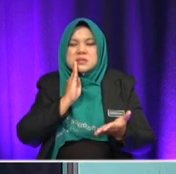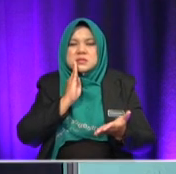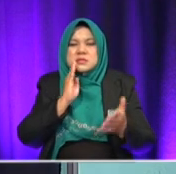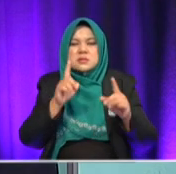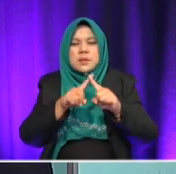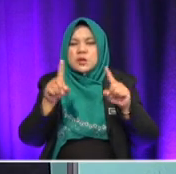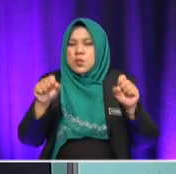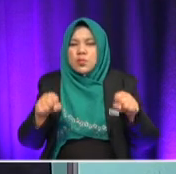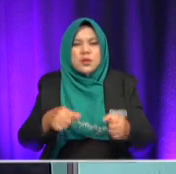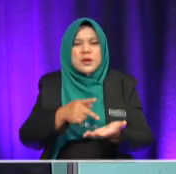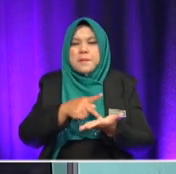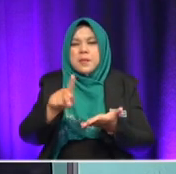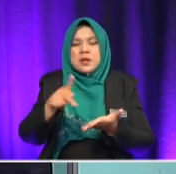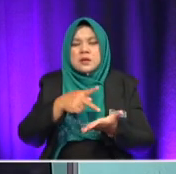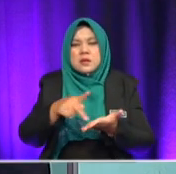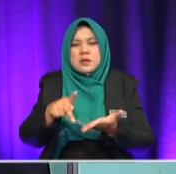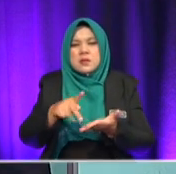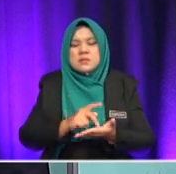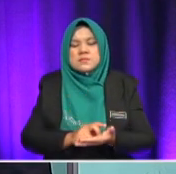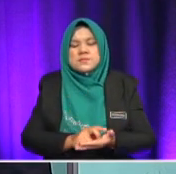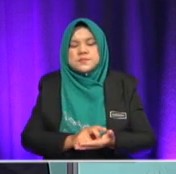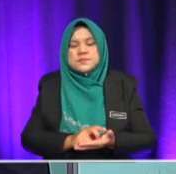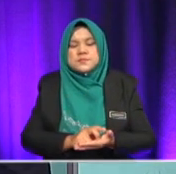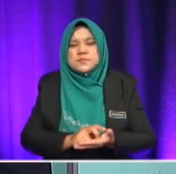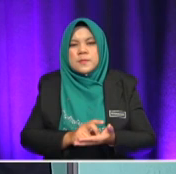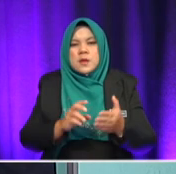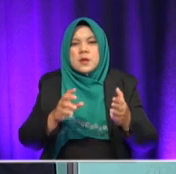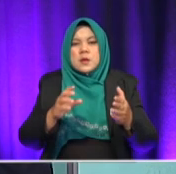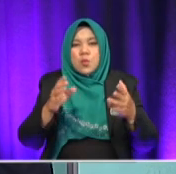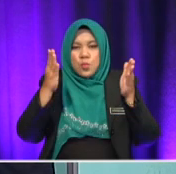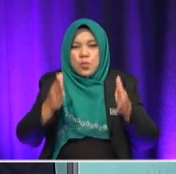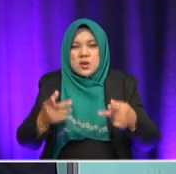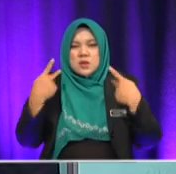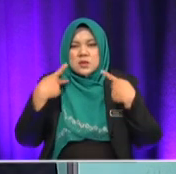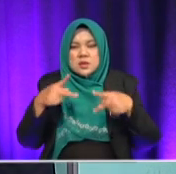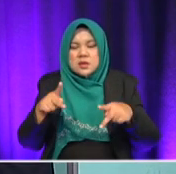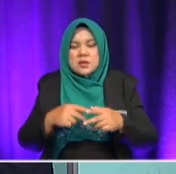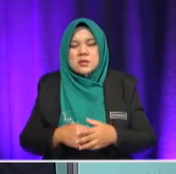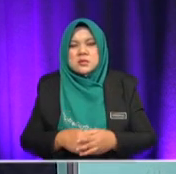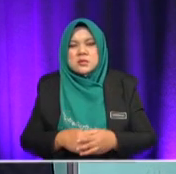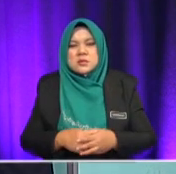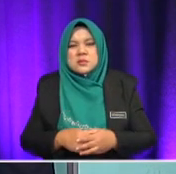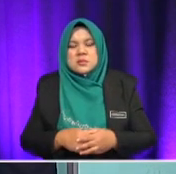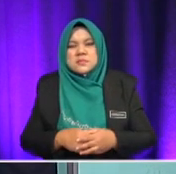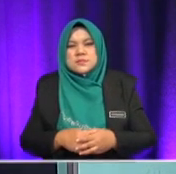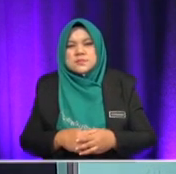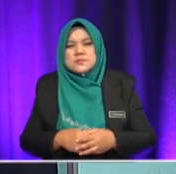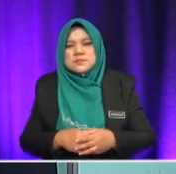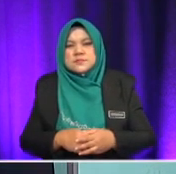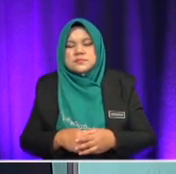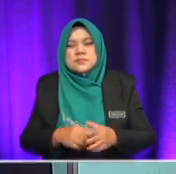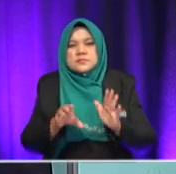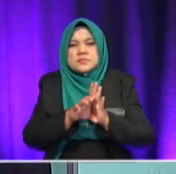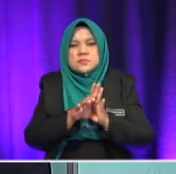hutang dekat kedai barang itu Pak jimat itu contohnya kan kita tanam manapun tak tahu lah ya oh